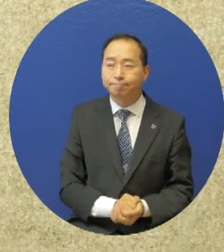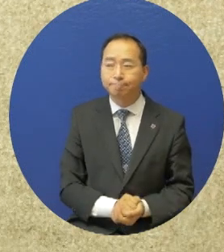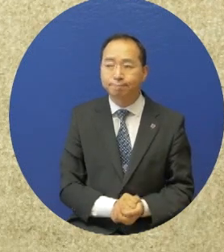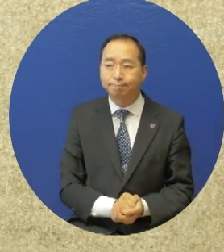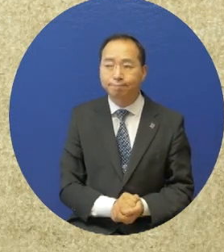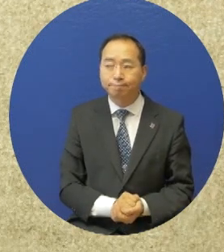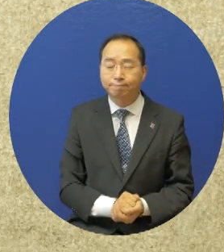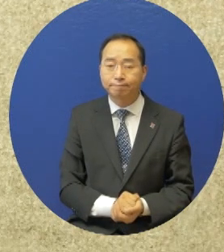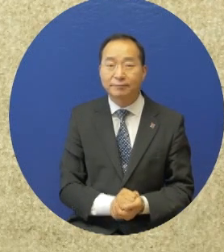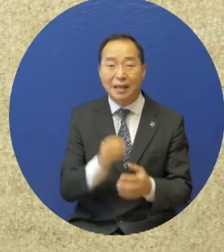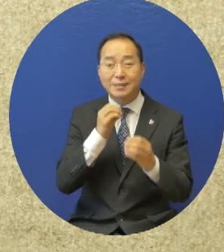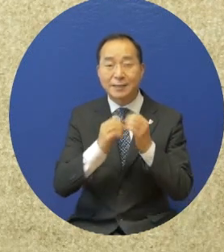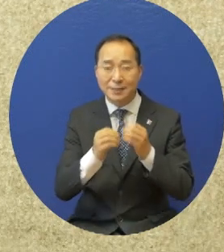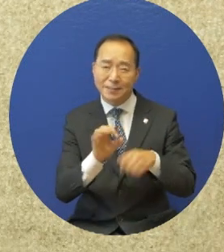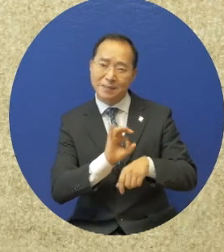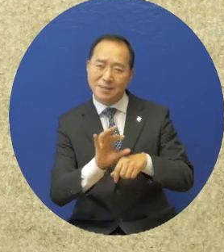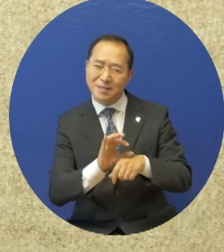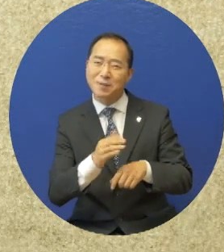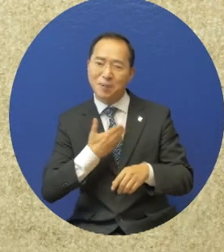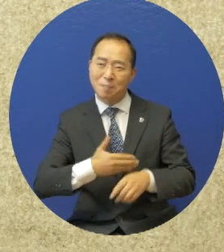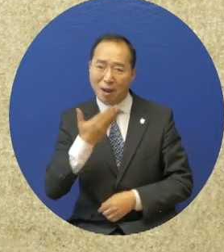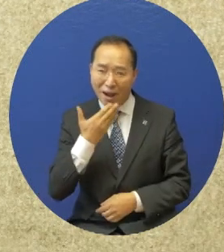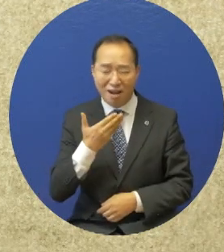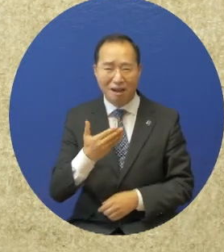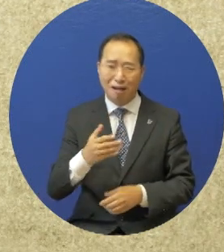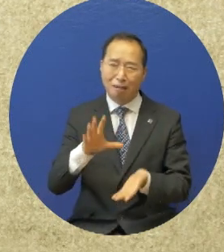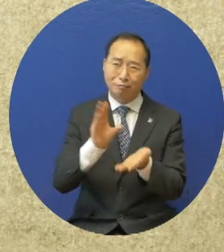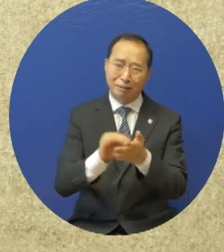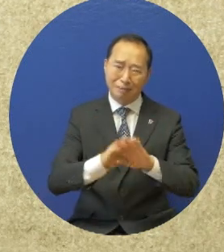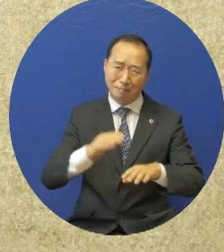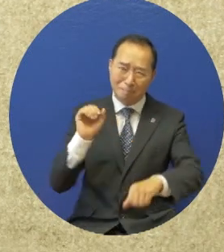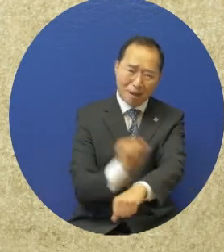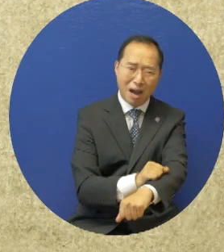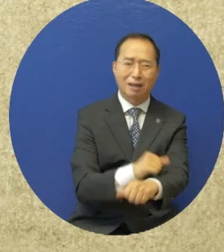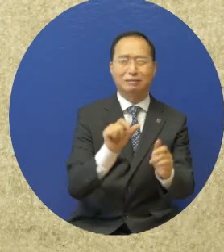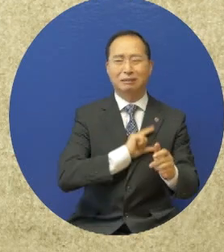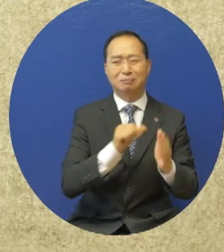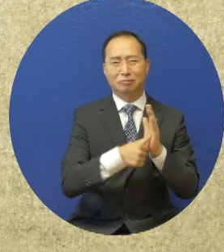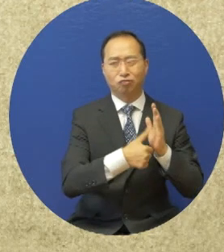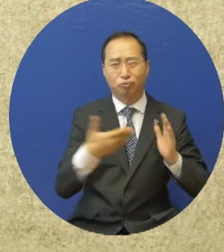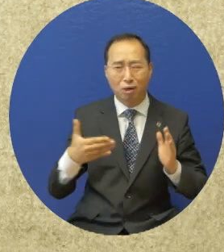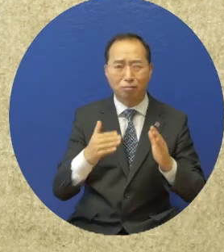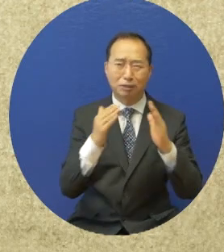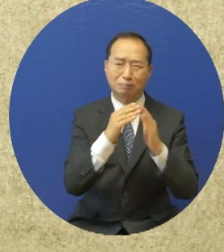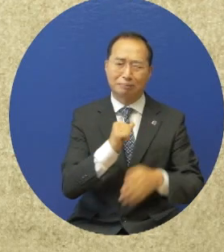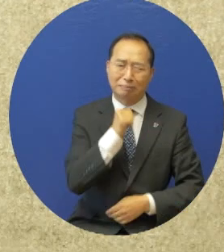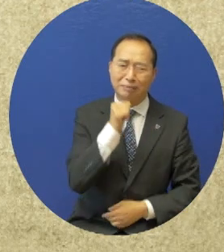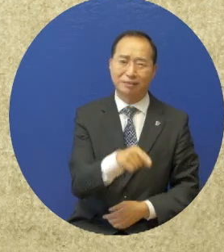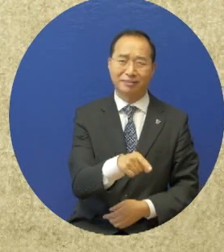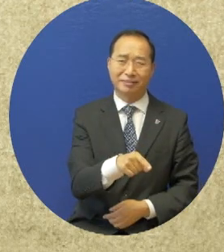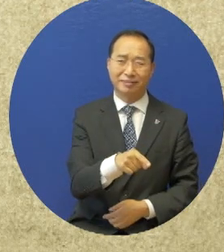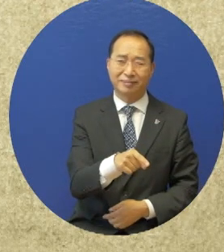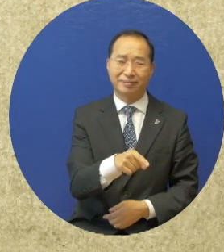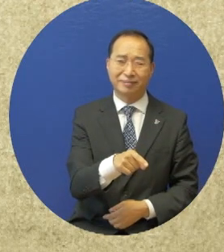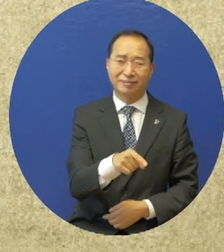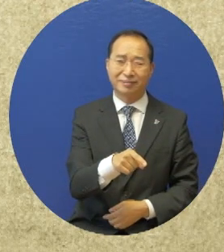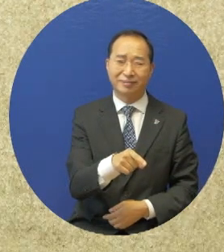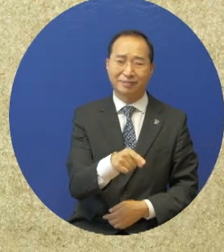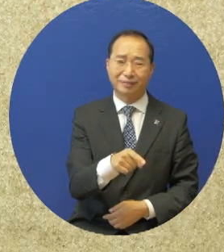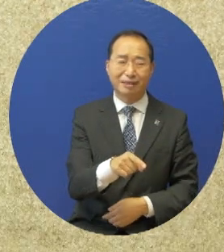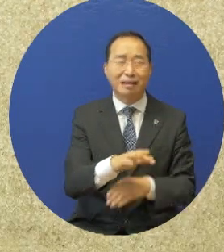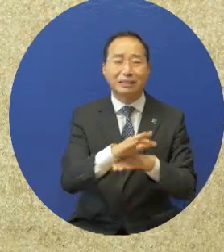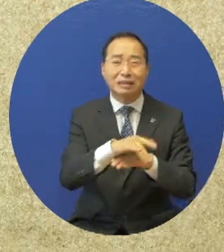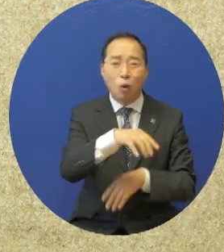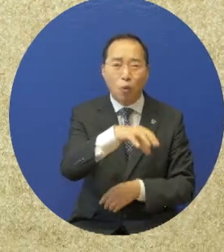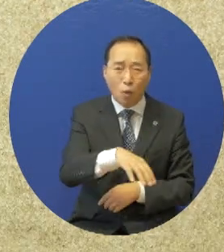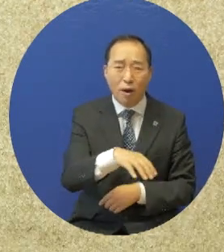알았으며 과체를 잘한다고 남쪽 지방에서 소문이 났으나 집이 가난하고 신분도 미천하였다.